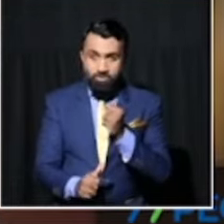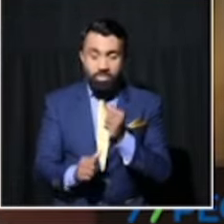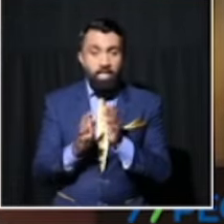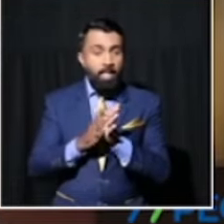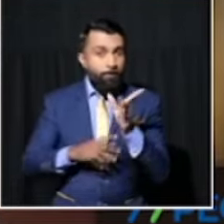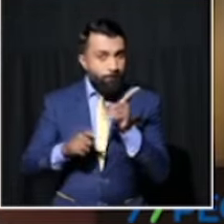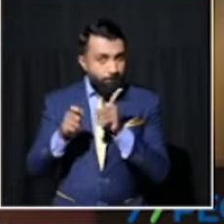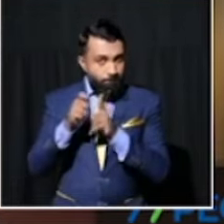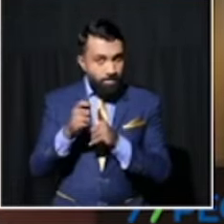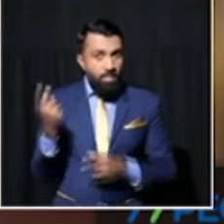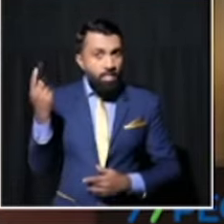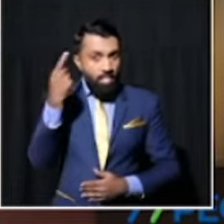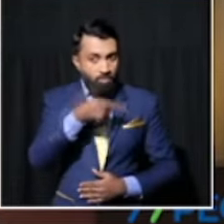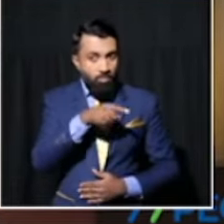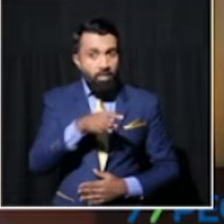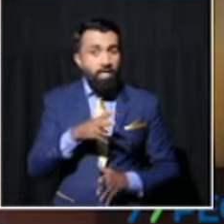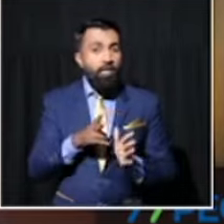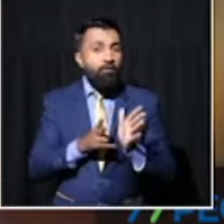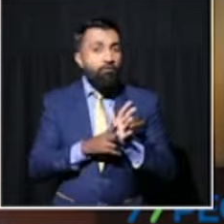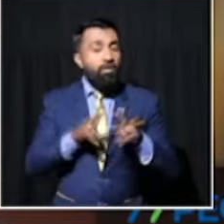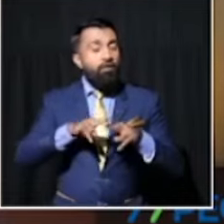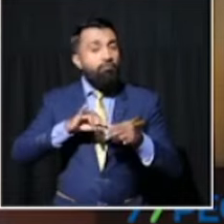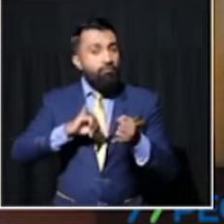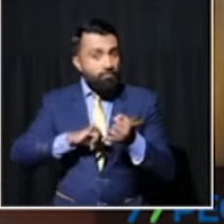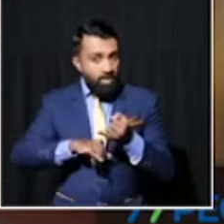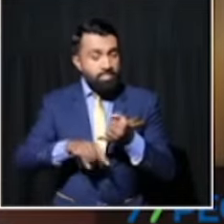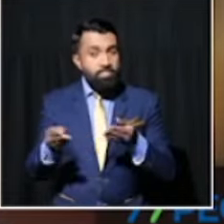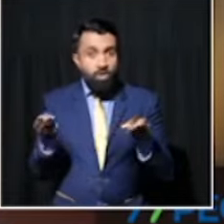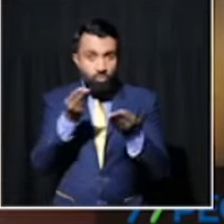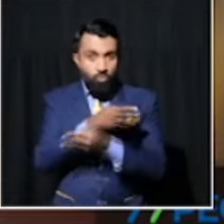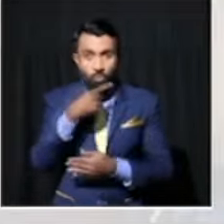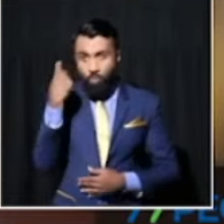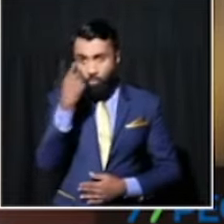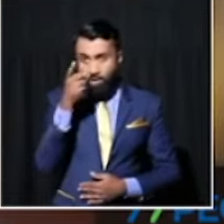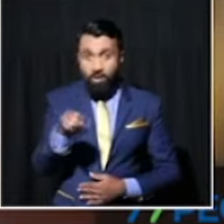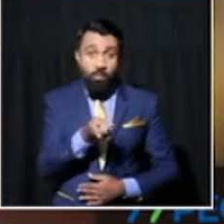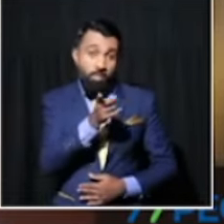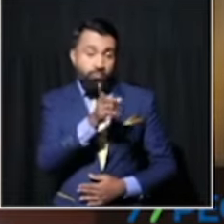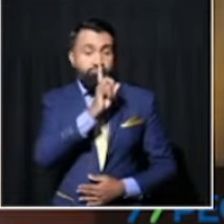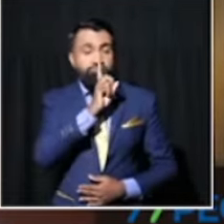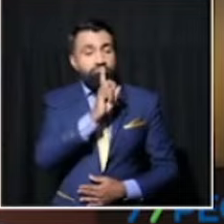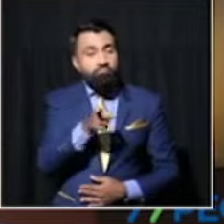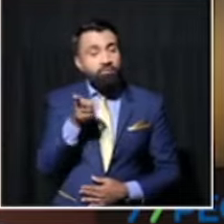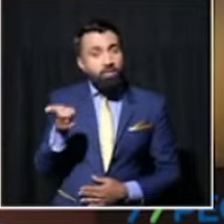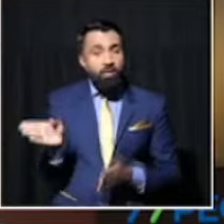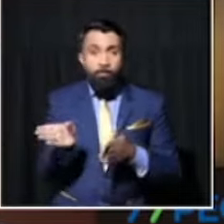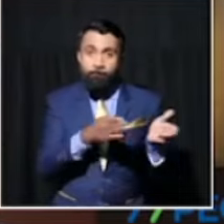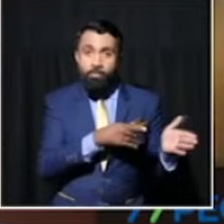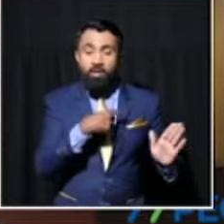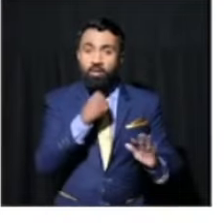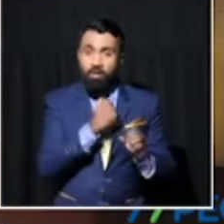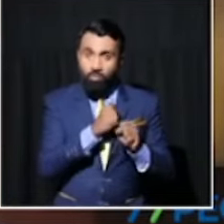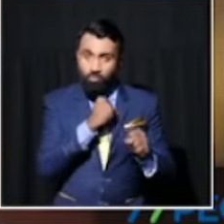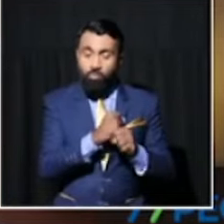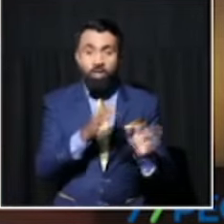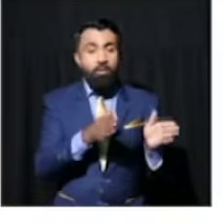ඇවිල්ලා මෙතුමා VFS ගනුදෙනුව ගැන හොයලා බලන්න යනකොට එතුමාට තර්ජනය කරනවා එක පැත්තකින් එහෙම කරලා රජයේම අනිත්